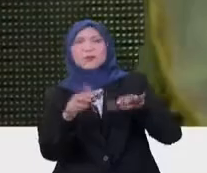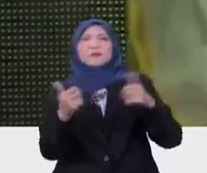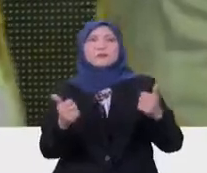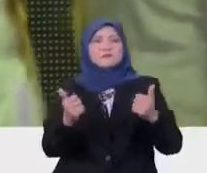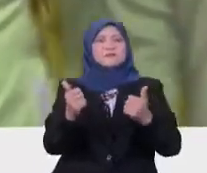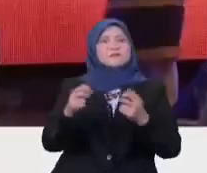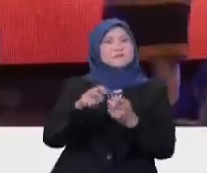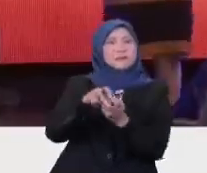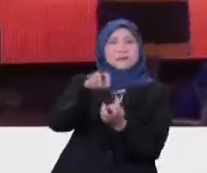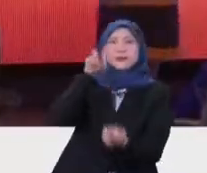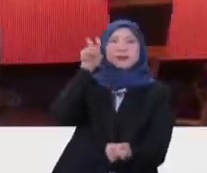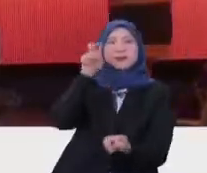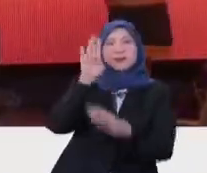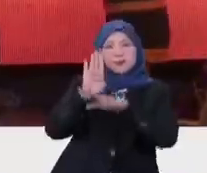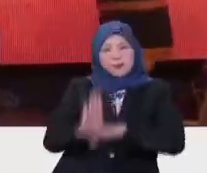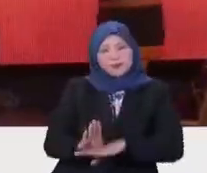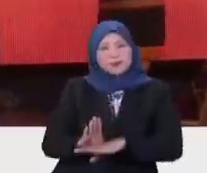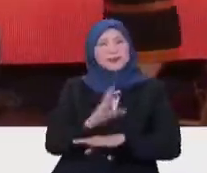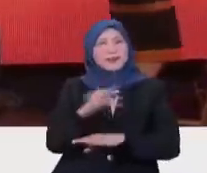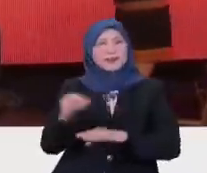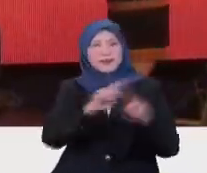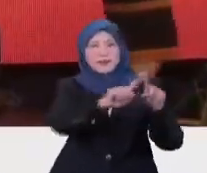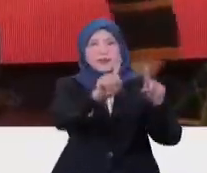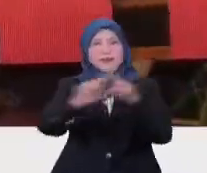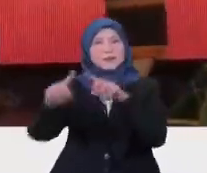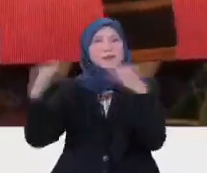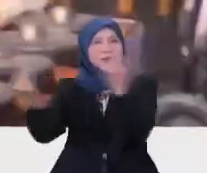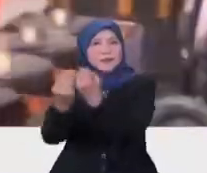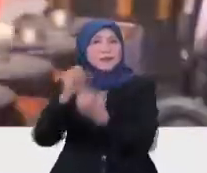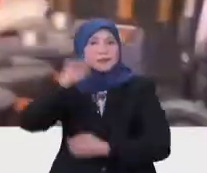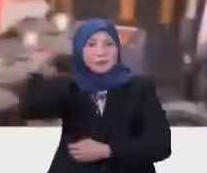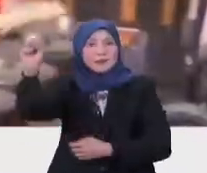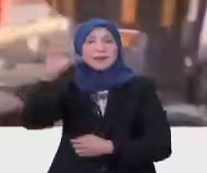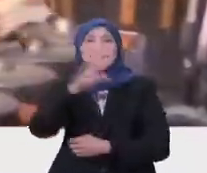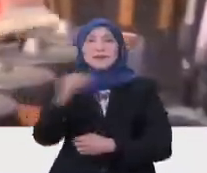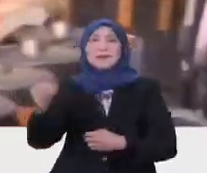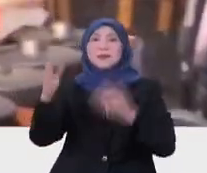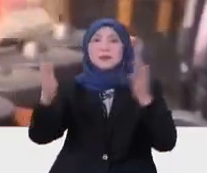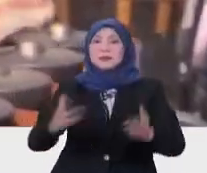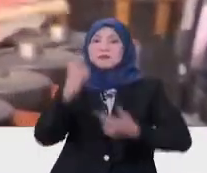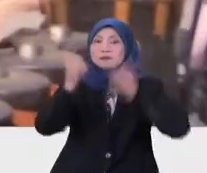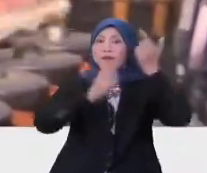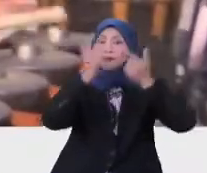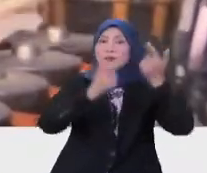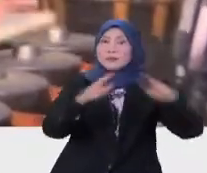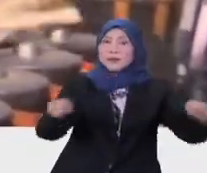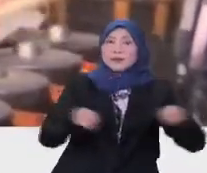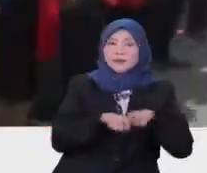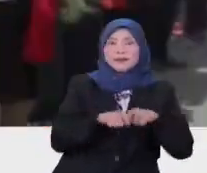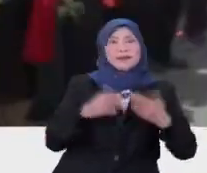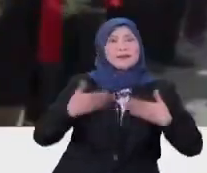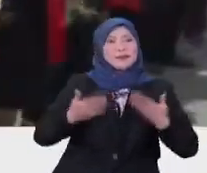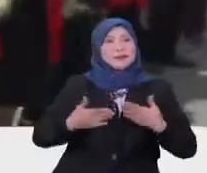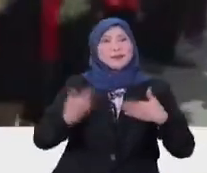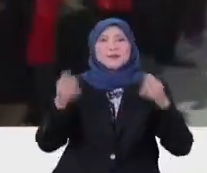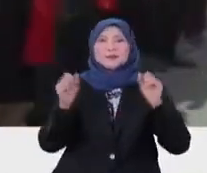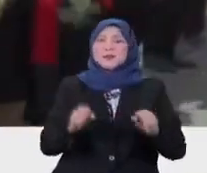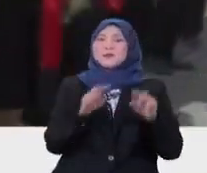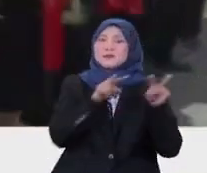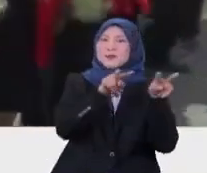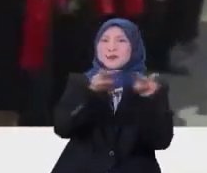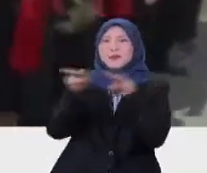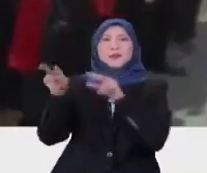dan tradisi serta kebersamaan pelbagai masyarakat Sabah, sementara pengunjung tempatan pula gembira dapat